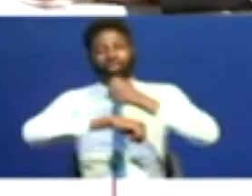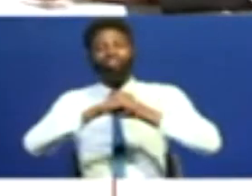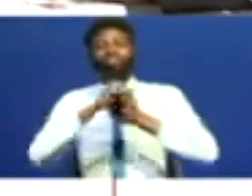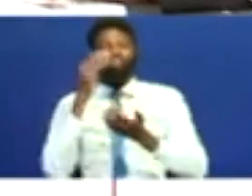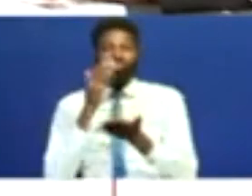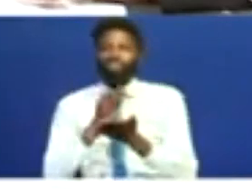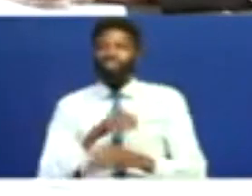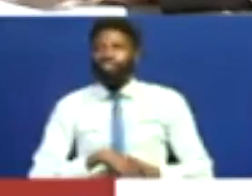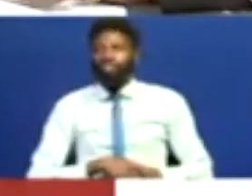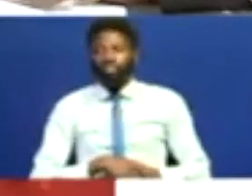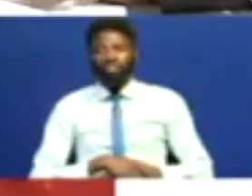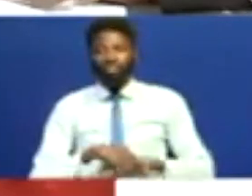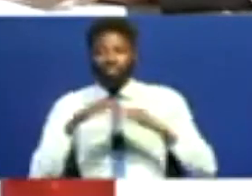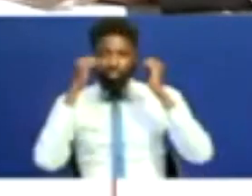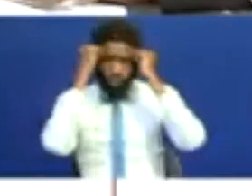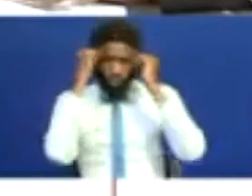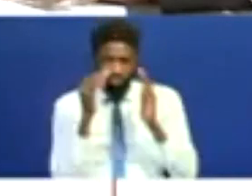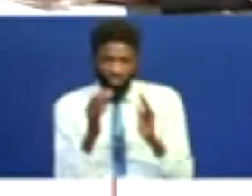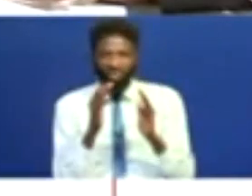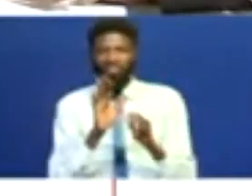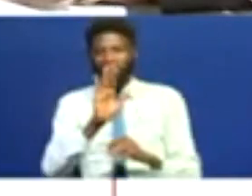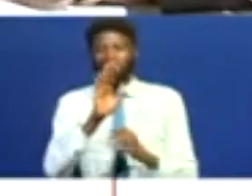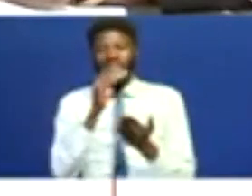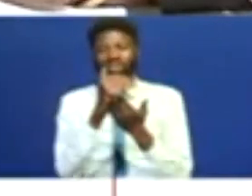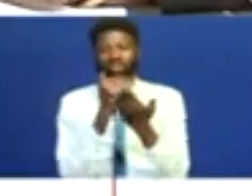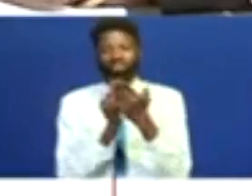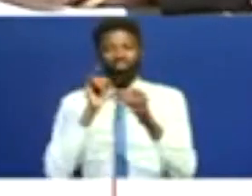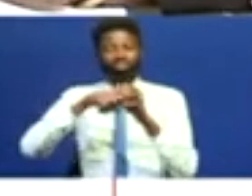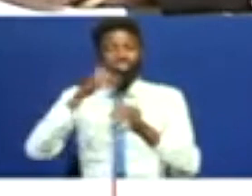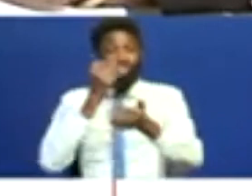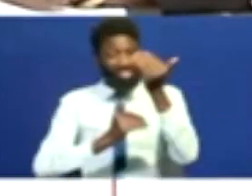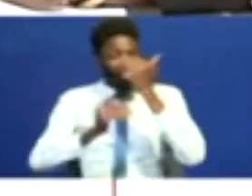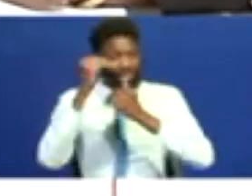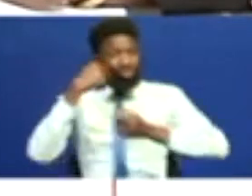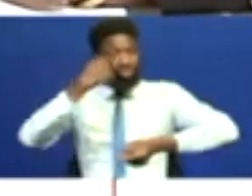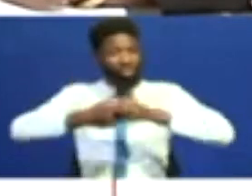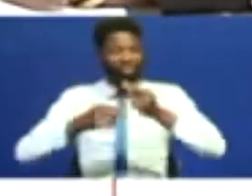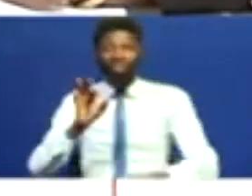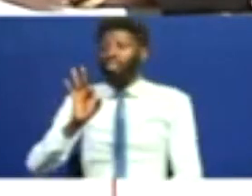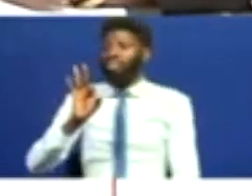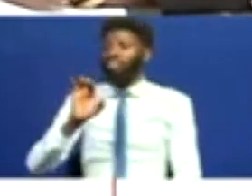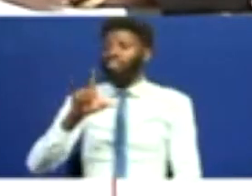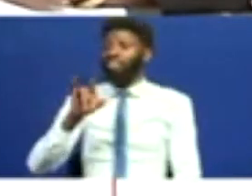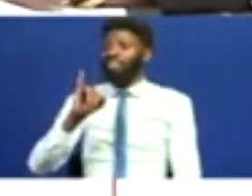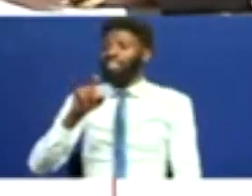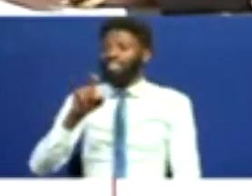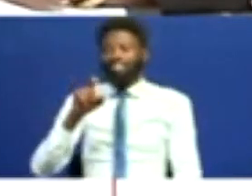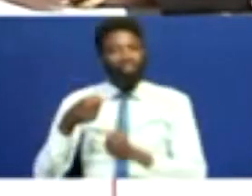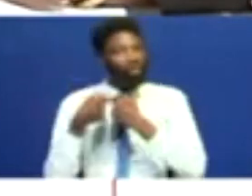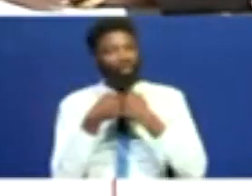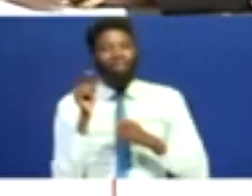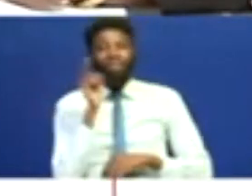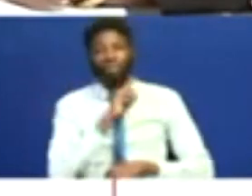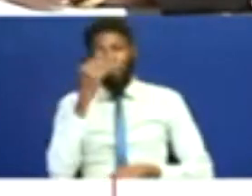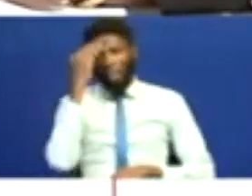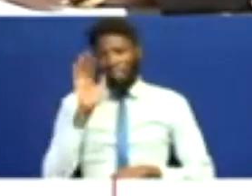Huku shughuli ya wanafunzi ya kujiunga na chuo kikuu ikiendelea, Felix Kimanzi amejipata katika wakati mgumu, kwani familia yake